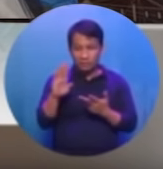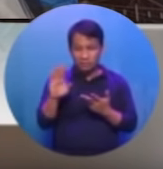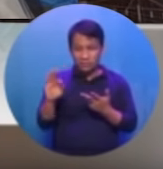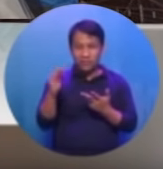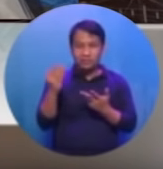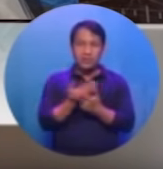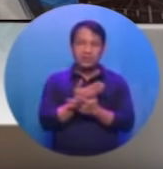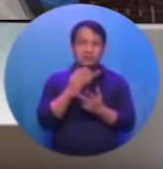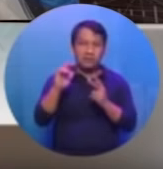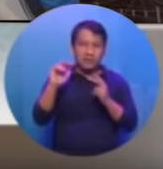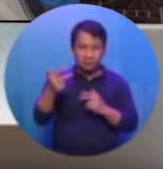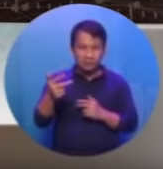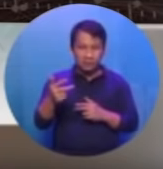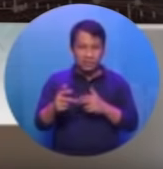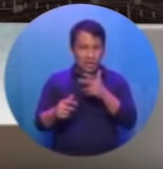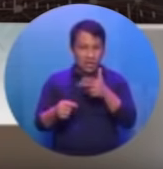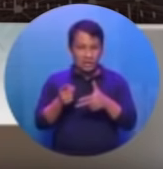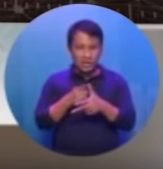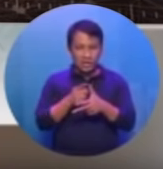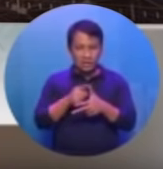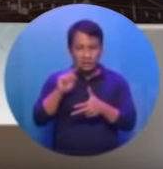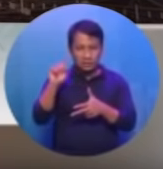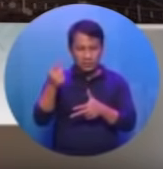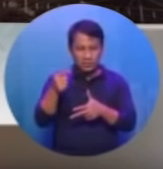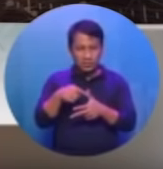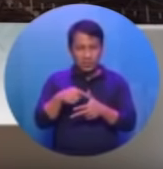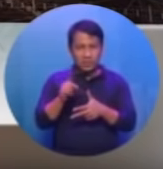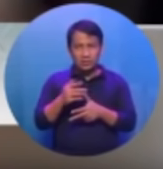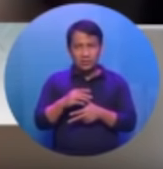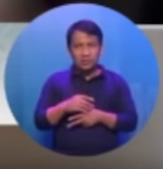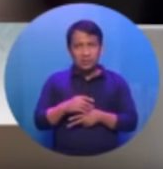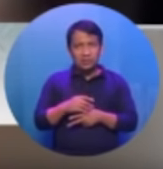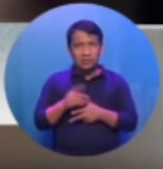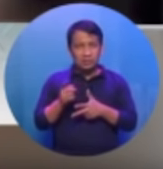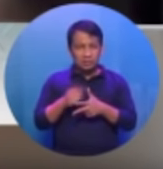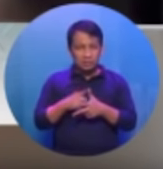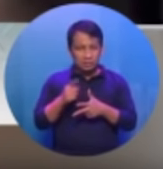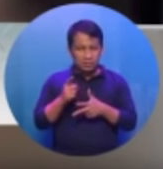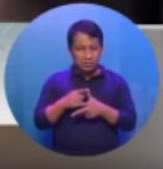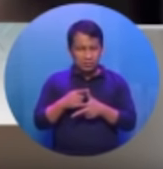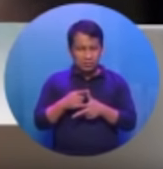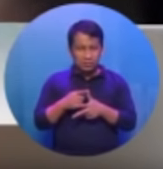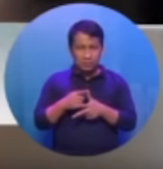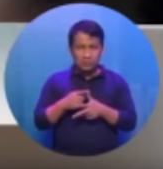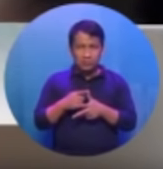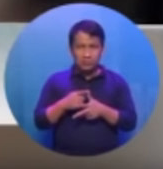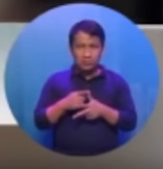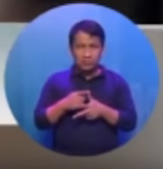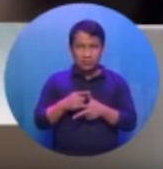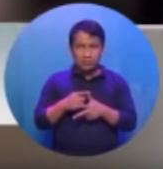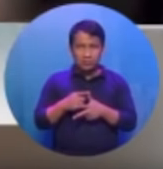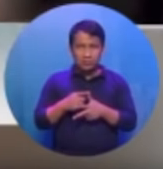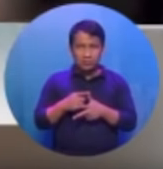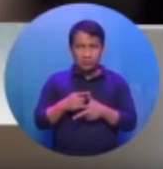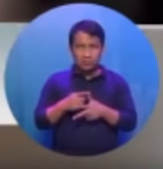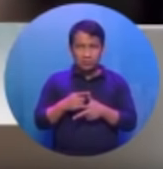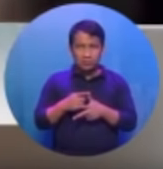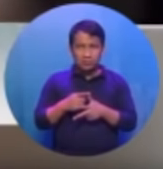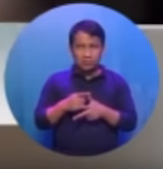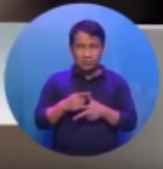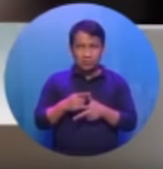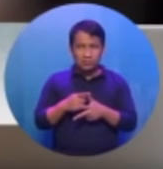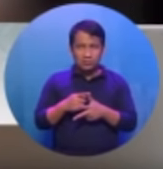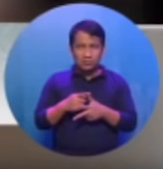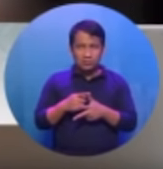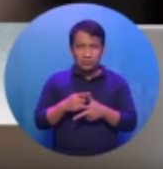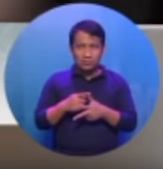sir. Ano po yung una? Sino po yung una? Unang lalaki? Anong lahi? Yung unang lalaki po is asawa po ng sanya is kinabit